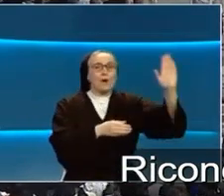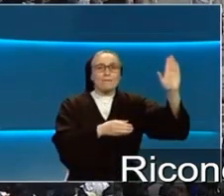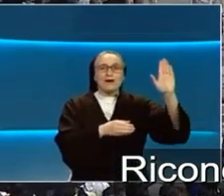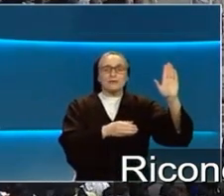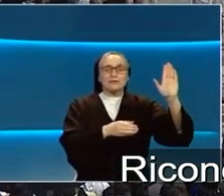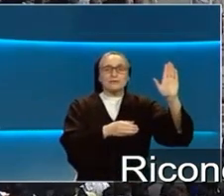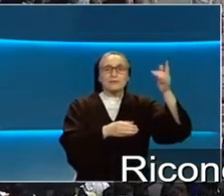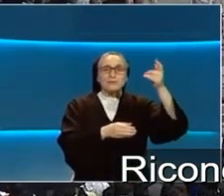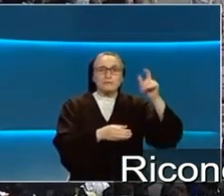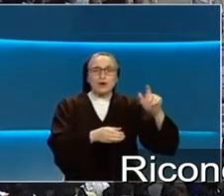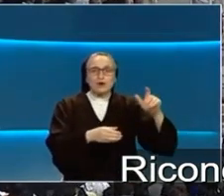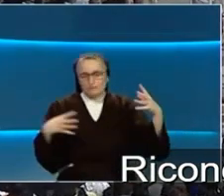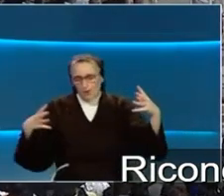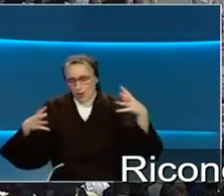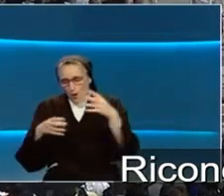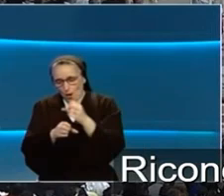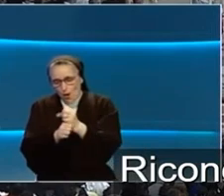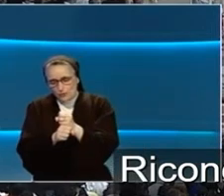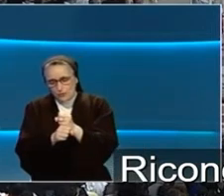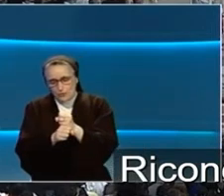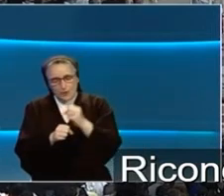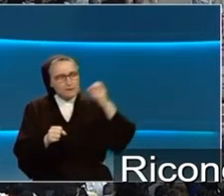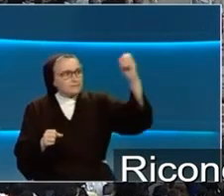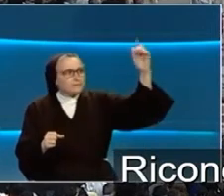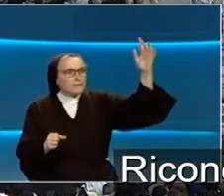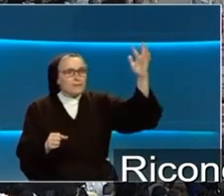honorem tui nominis